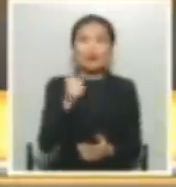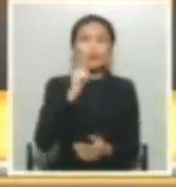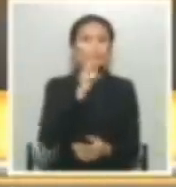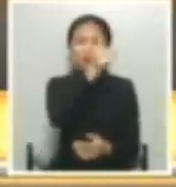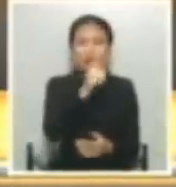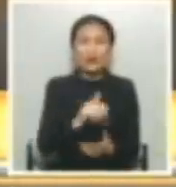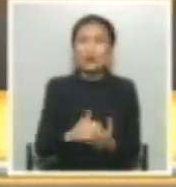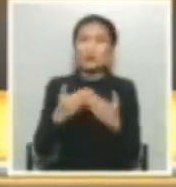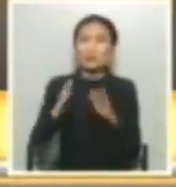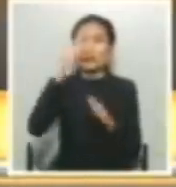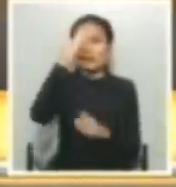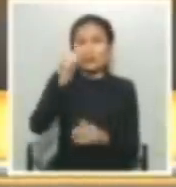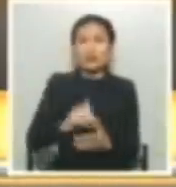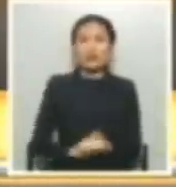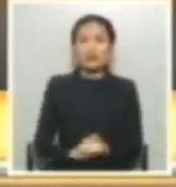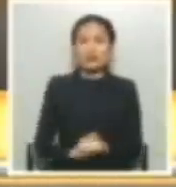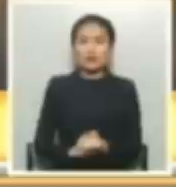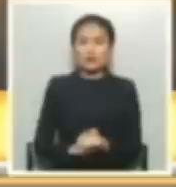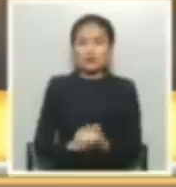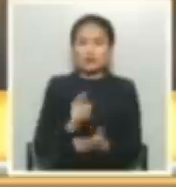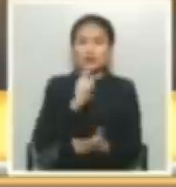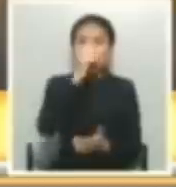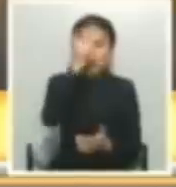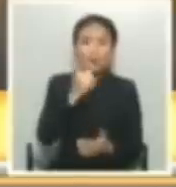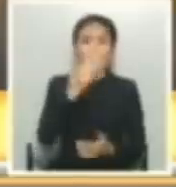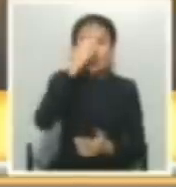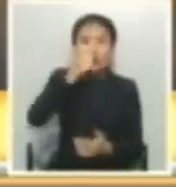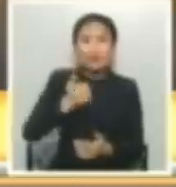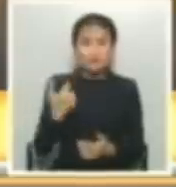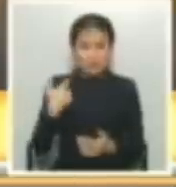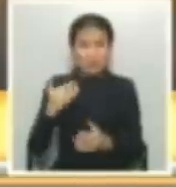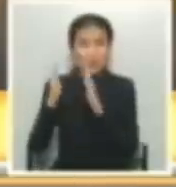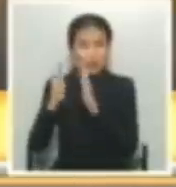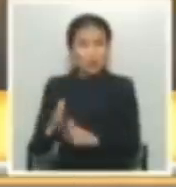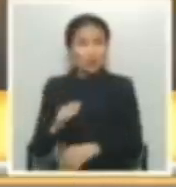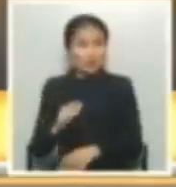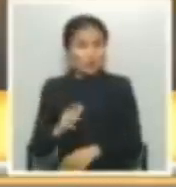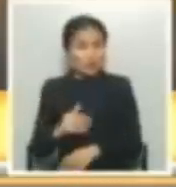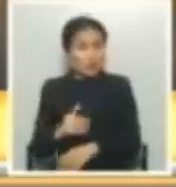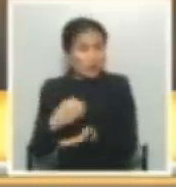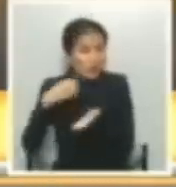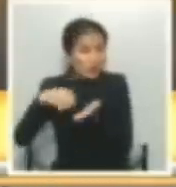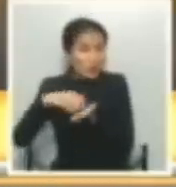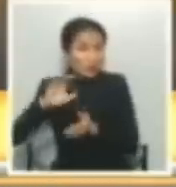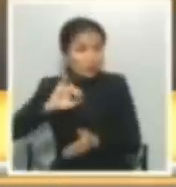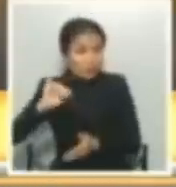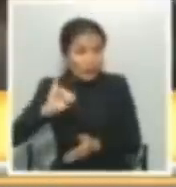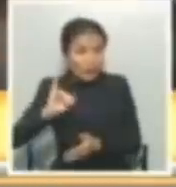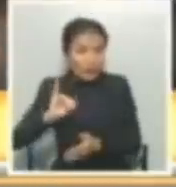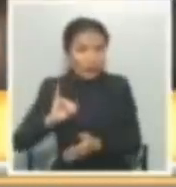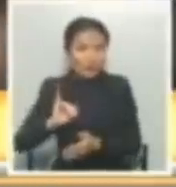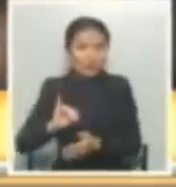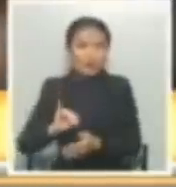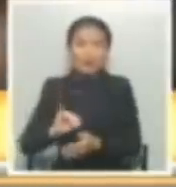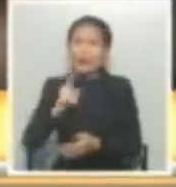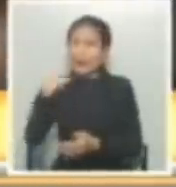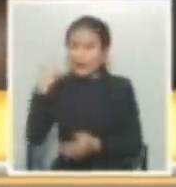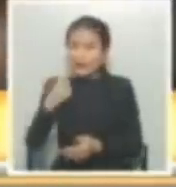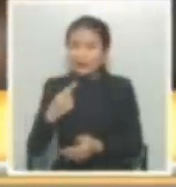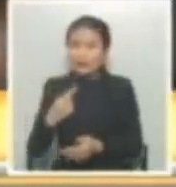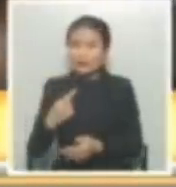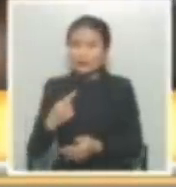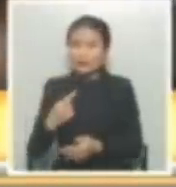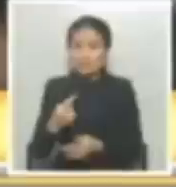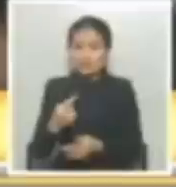านอย่าปล่อยไว้นะครับเพราะว่าท่านบอกมันมีคนมาคุยกับท่านมีคนมาซุบซิบกับท่านนะครับมันต้องมีตัวตนผ